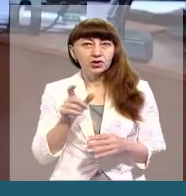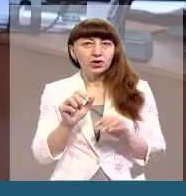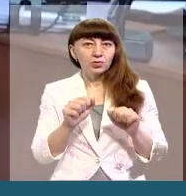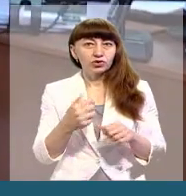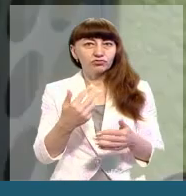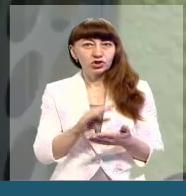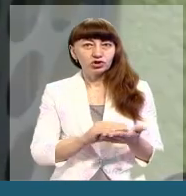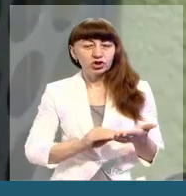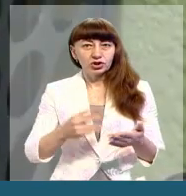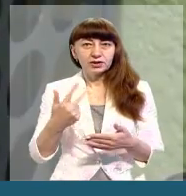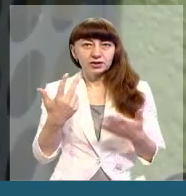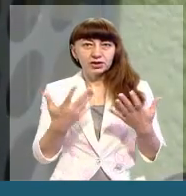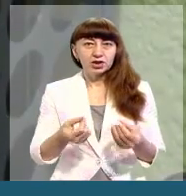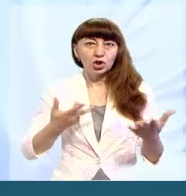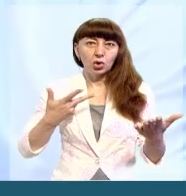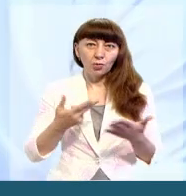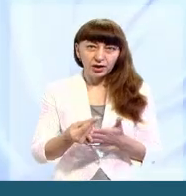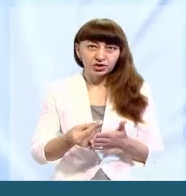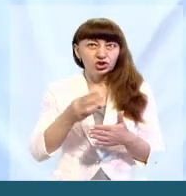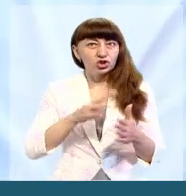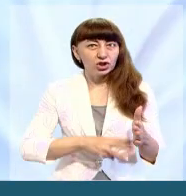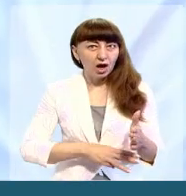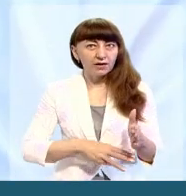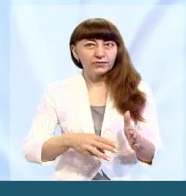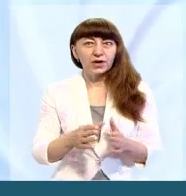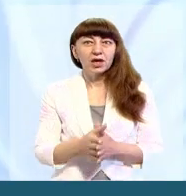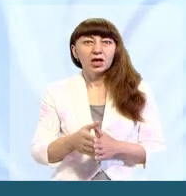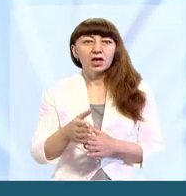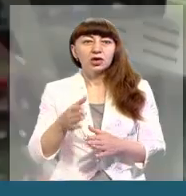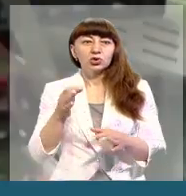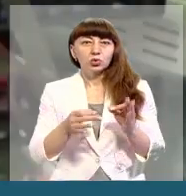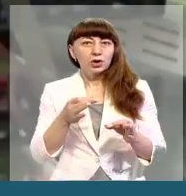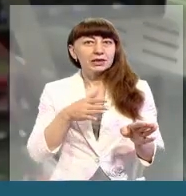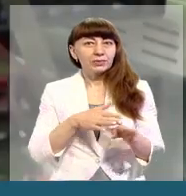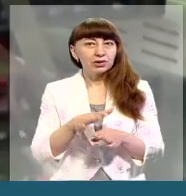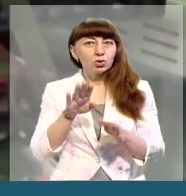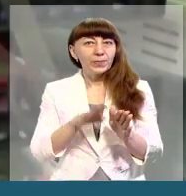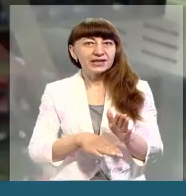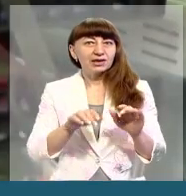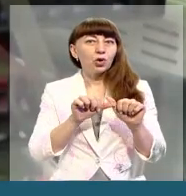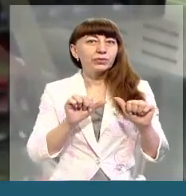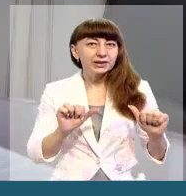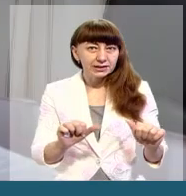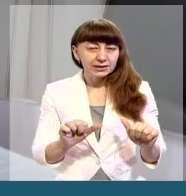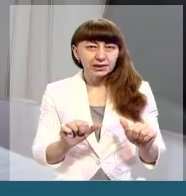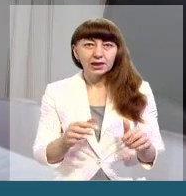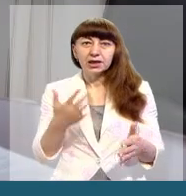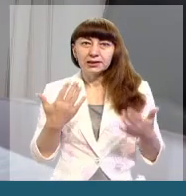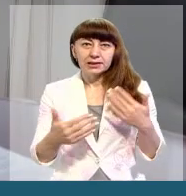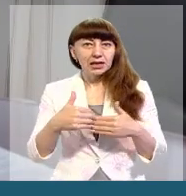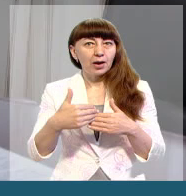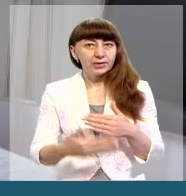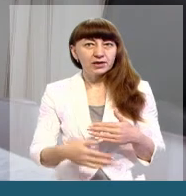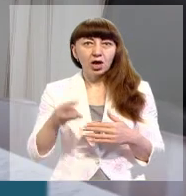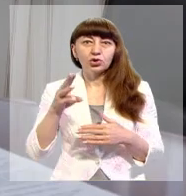айыппұл төленбеген жағдайда өндіріс дереу жеке сот орындаушыларына беріледі. Одан кейін пайыздық мөлшерлеме төленуі тиіс. Допустим, если